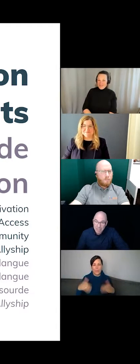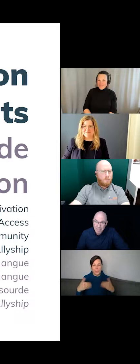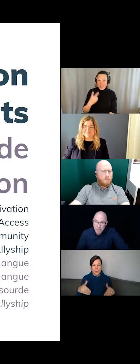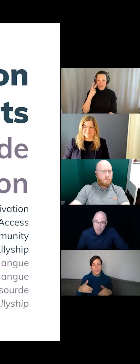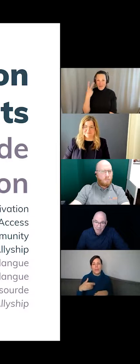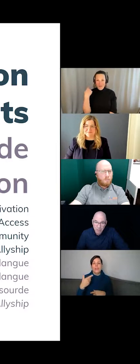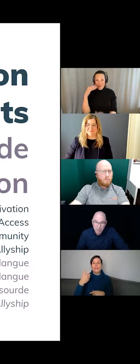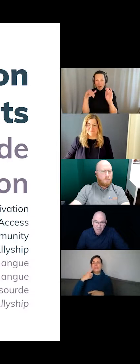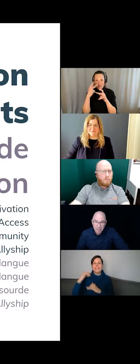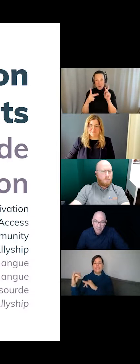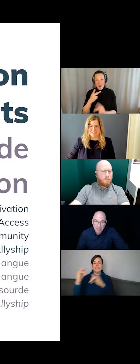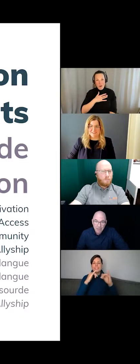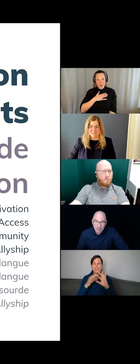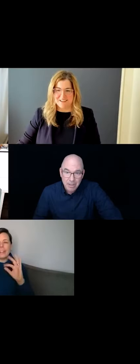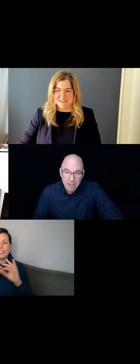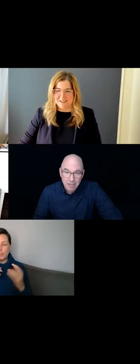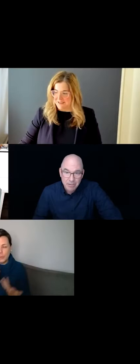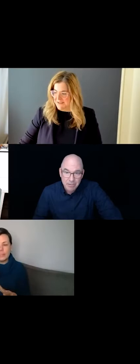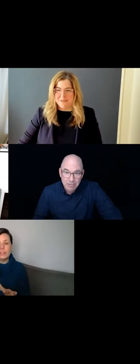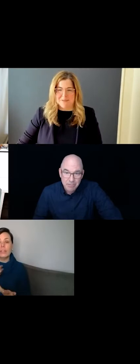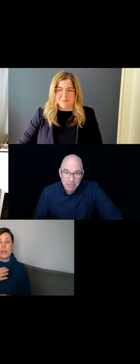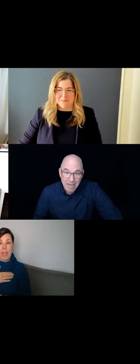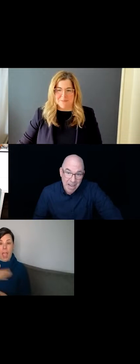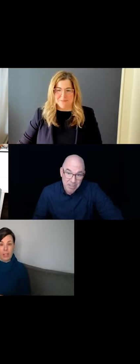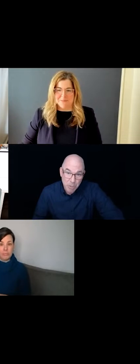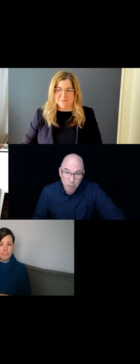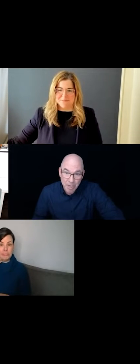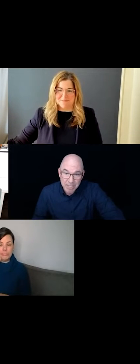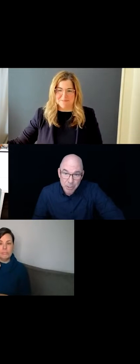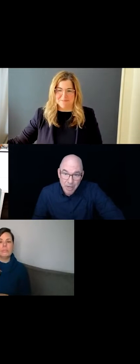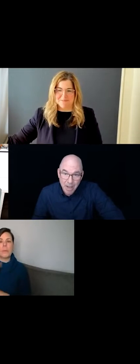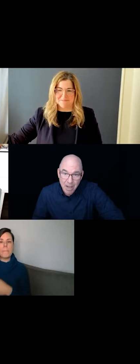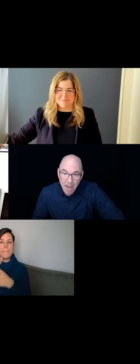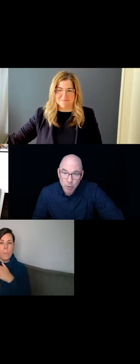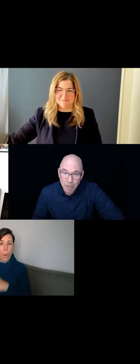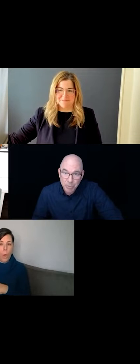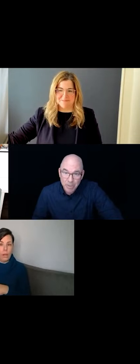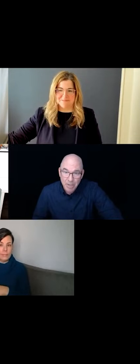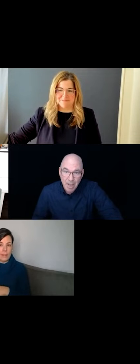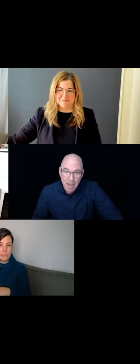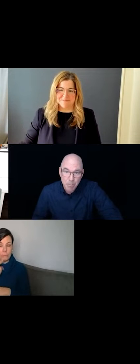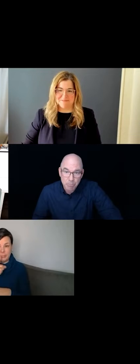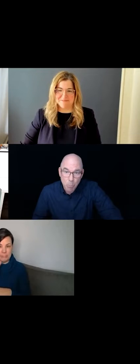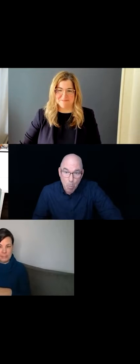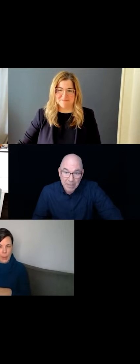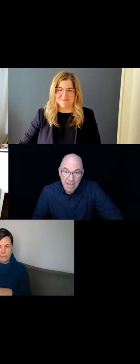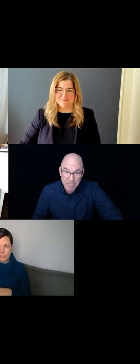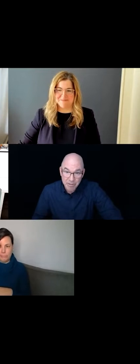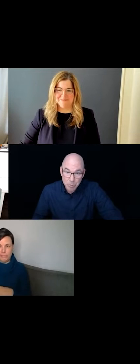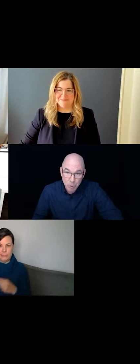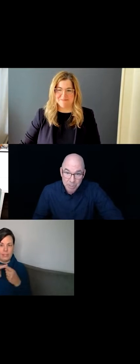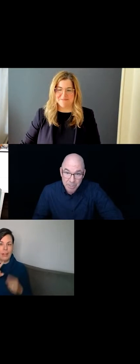Bonjour tout le monde, c'est beau de vous voir ici. Merci de nous recevoir sur le panel de discussion ici. Et